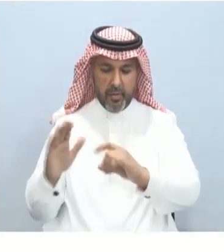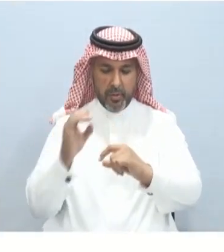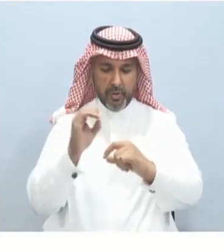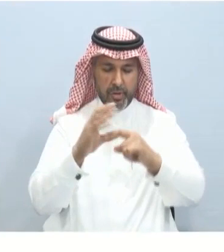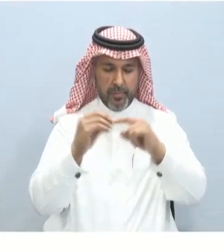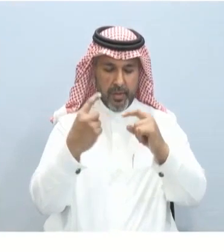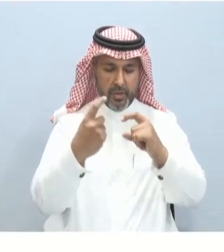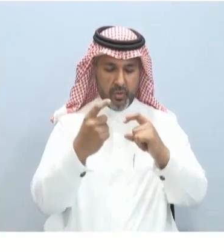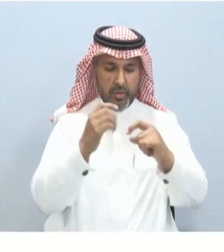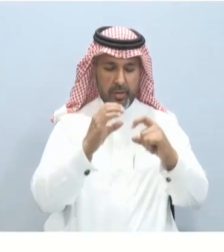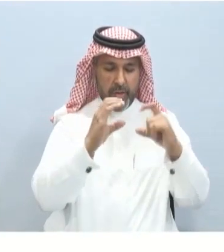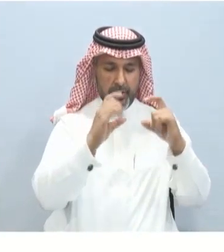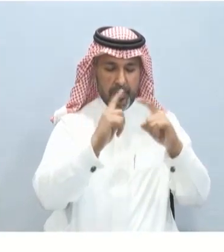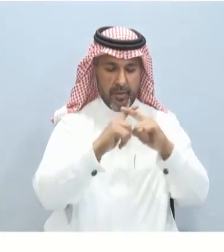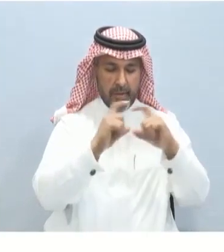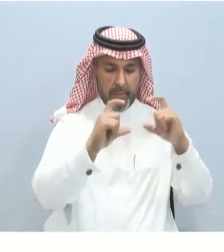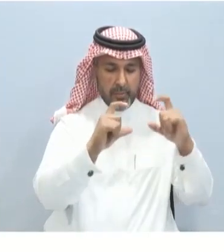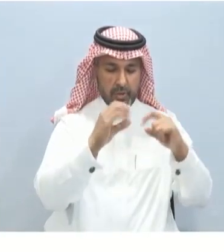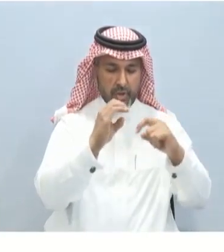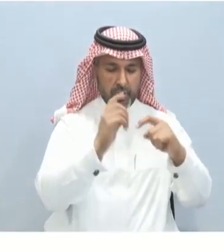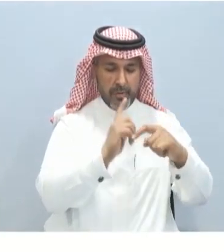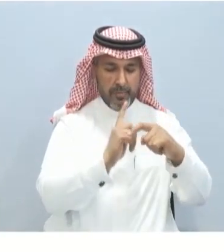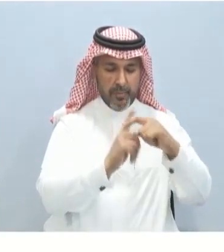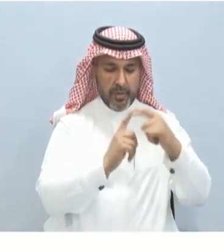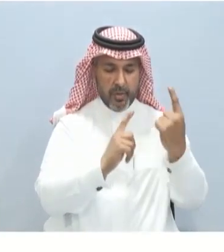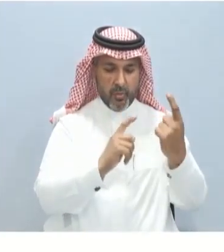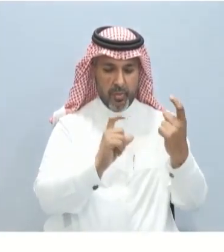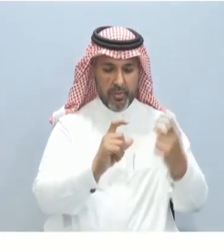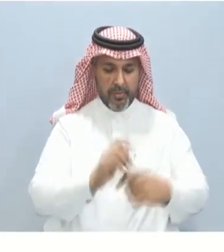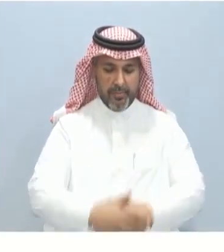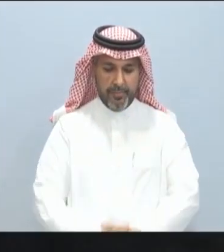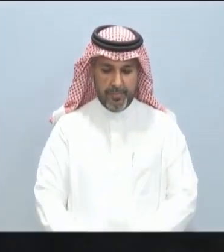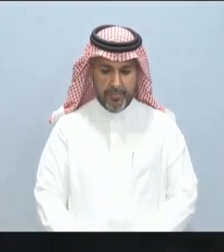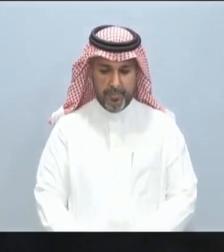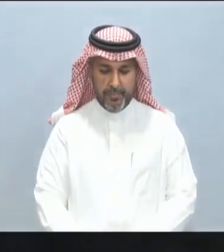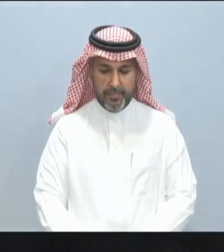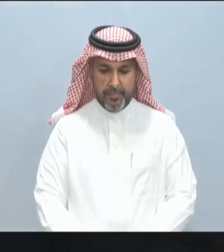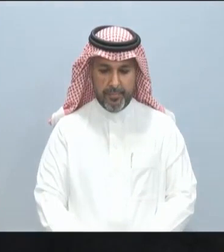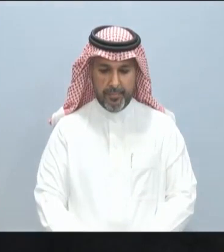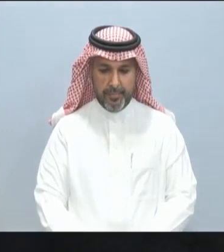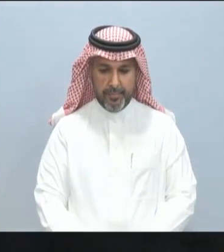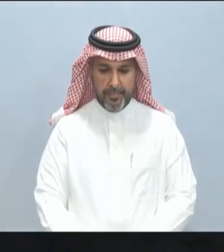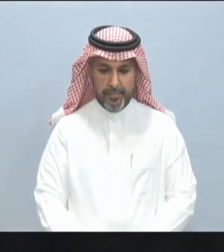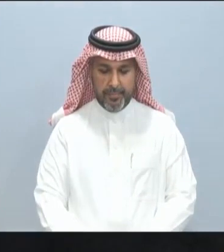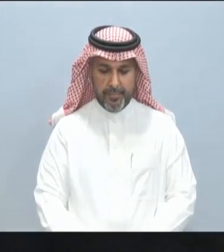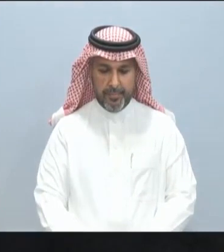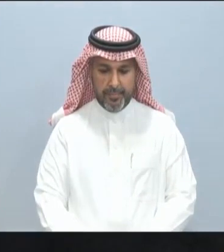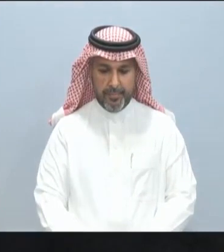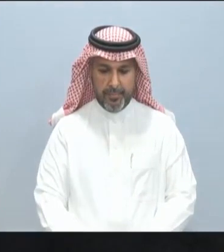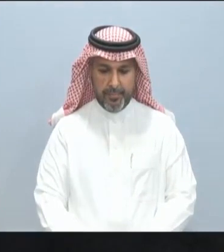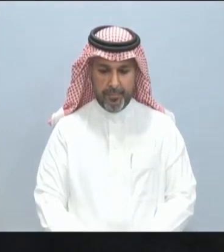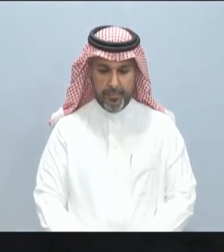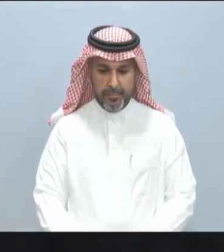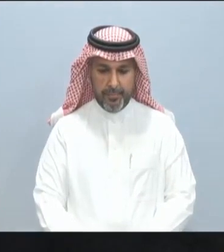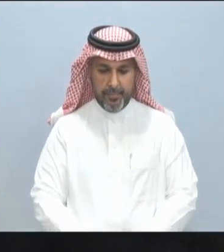العامل الاول اثنين جيم زائد ثلاثه اذا نستطيع استخدام اكثر من طريقه للتحليل